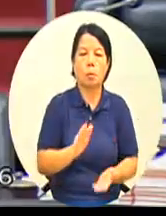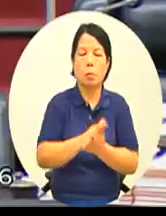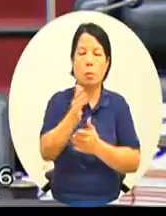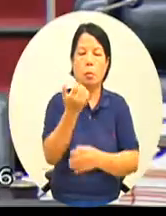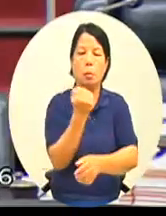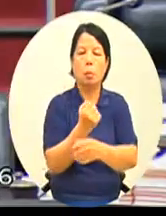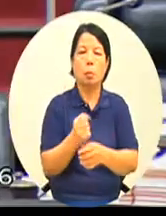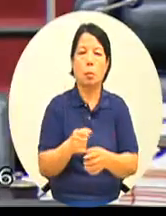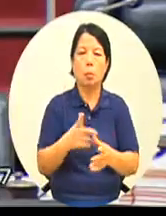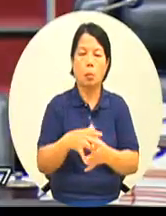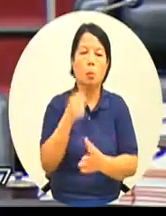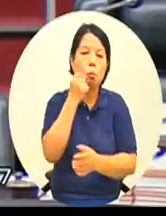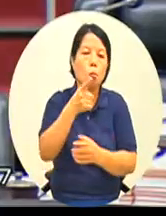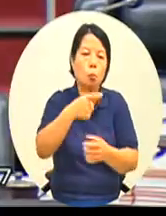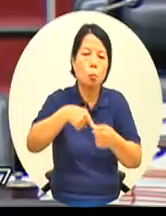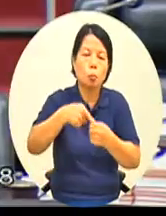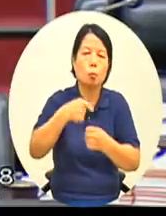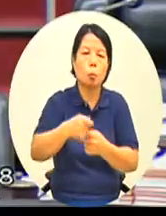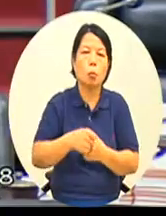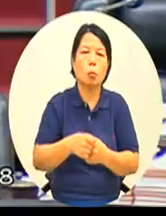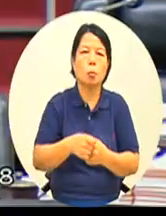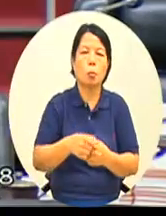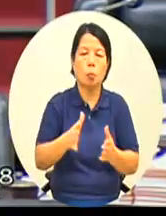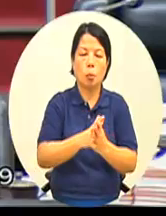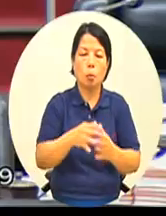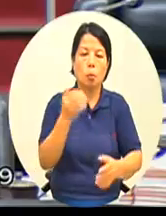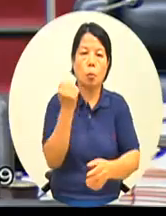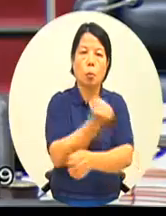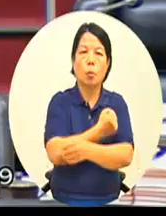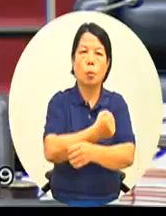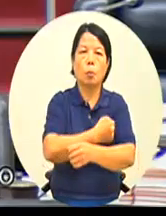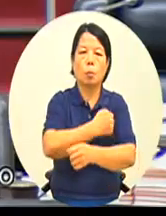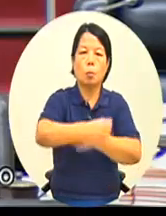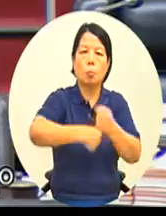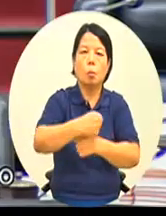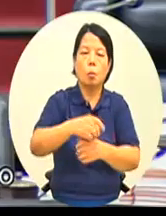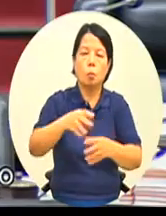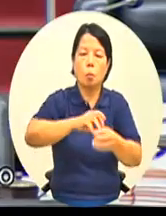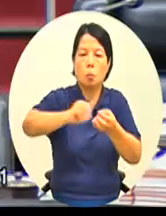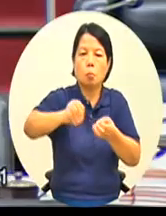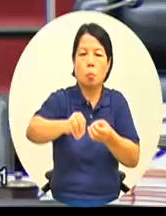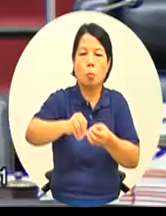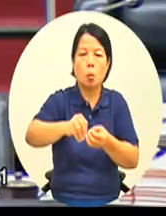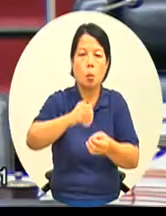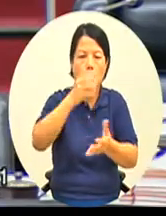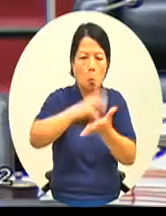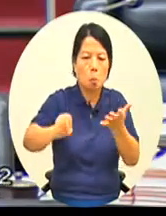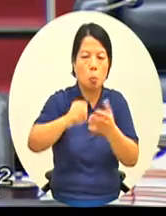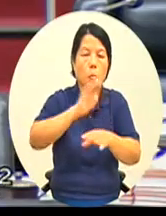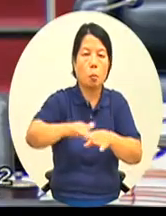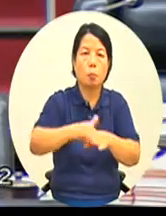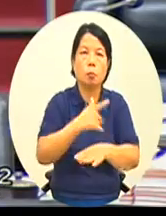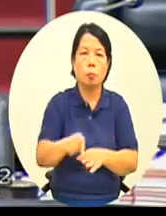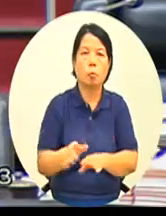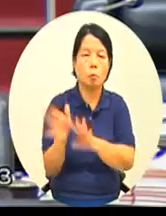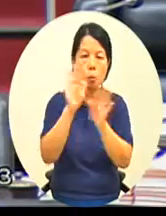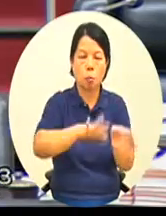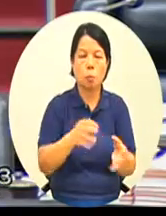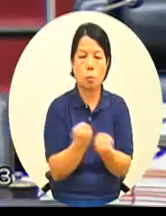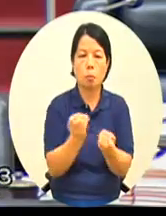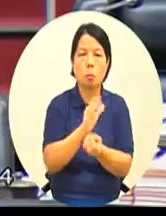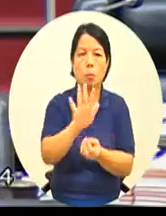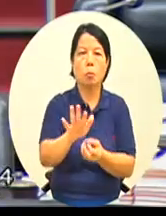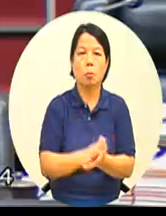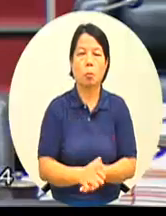薪资的结构问题，会不会有劳动力被剥削的情况？因为我想这个未来在人力仲介市